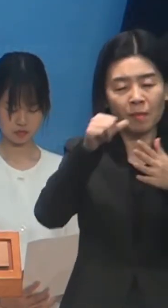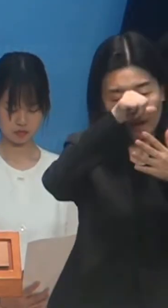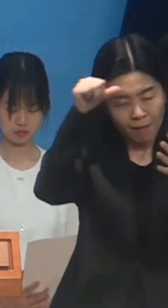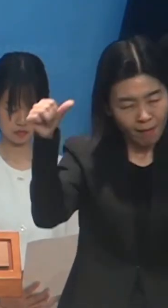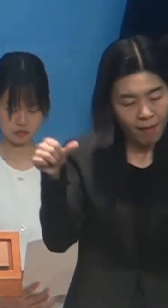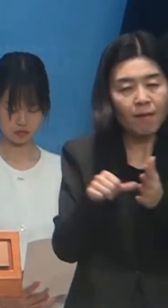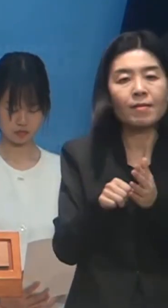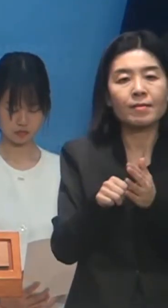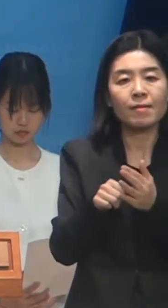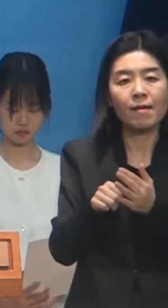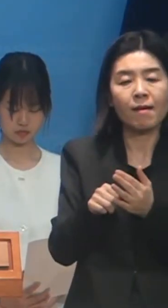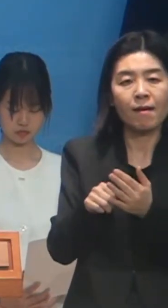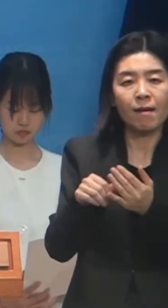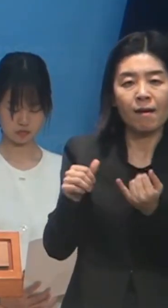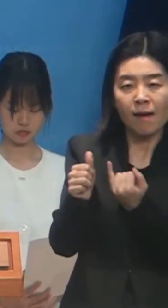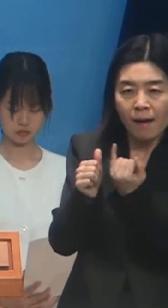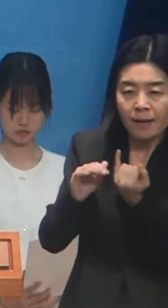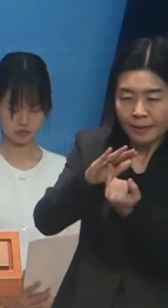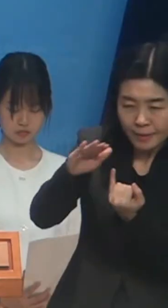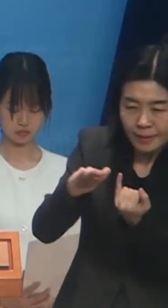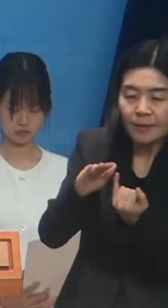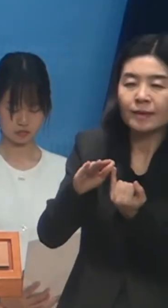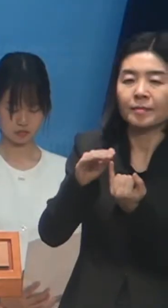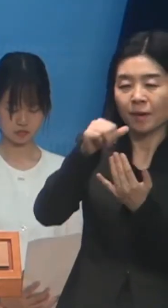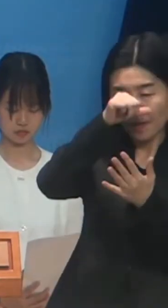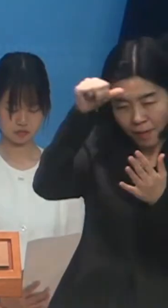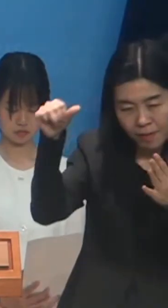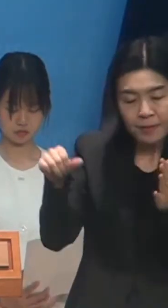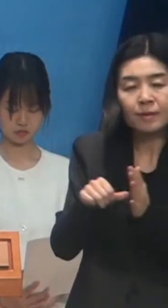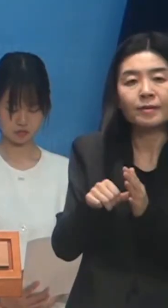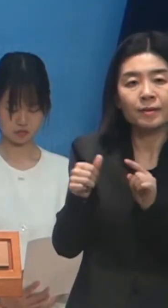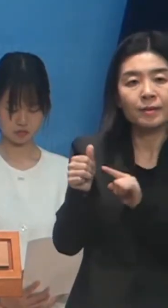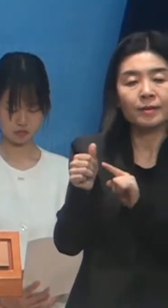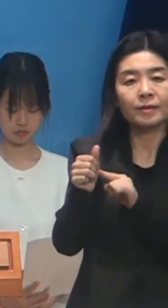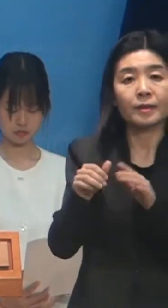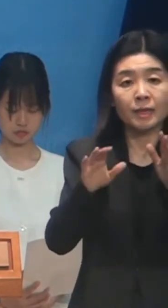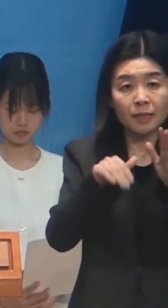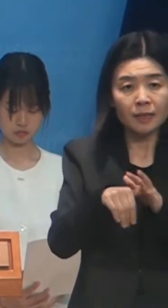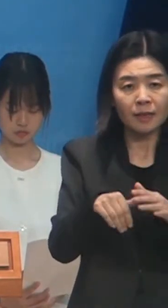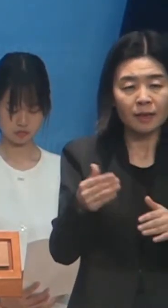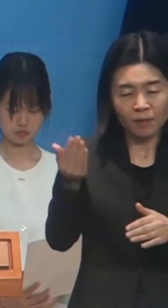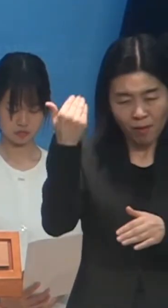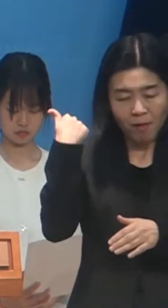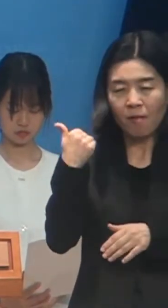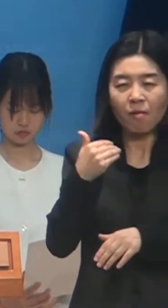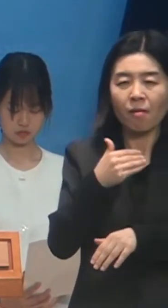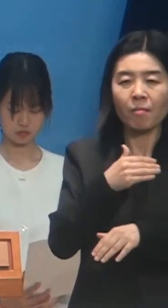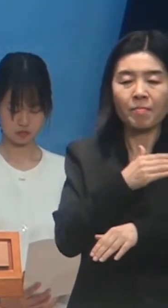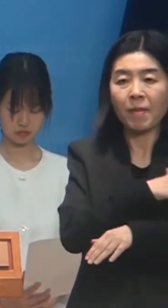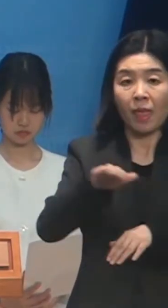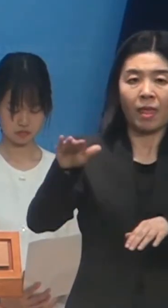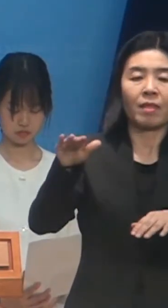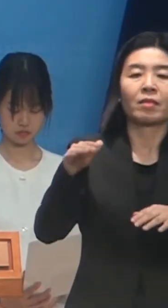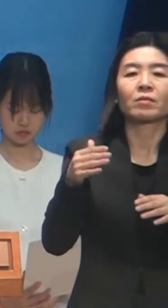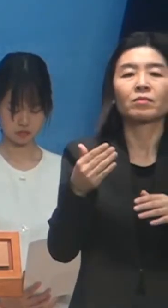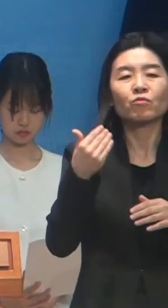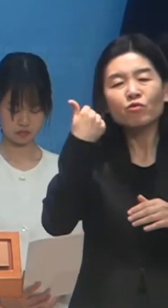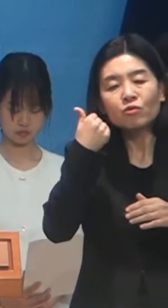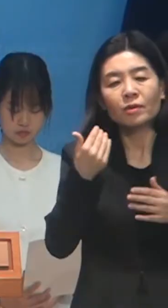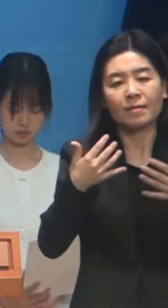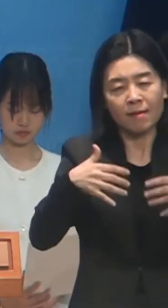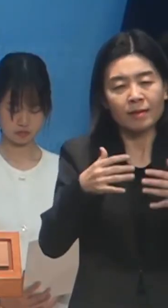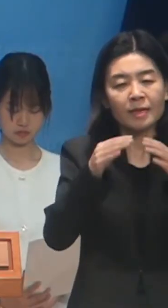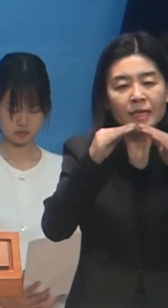평생 한 사람을 향한 사랑을 지켜온 사람이자 시대가 외면했던 이웃의 손을 잡아온